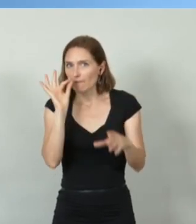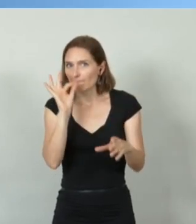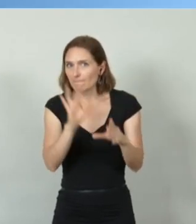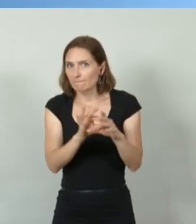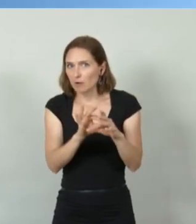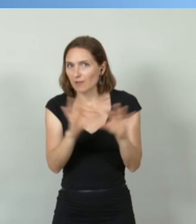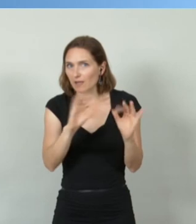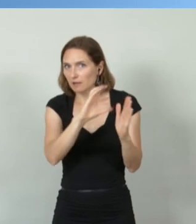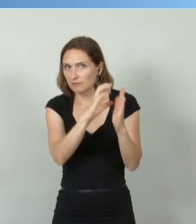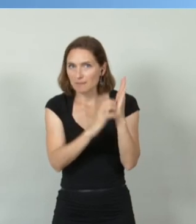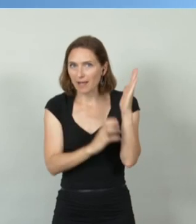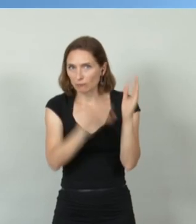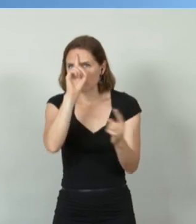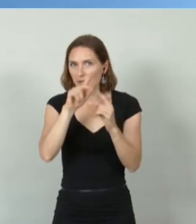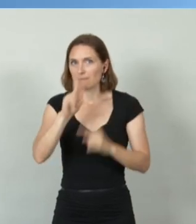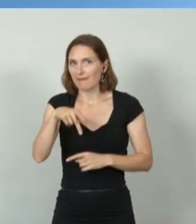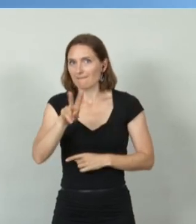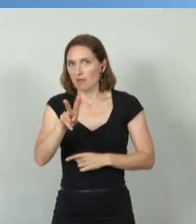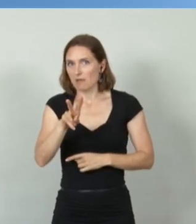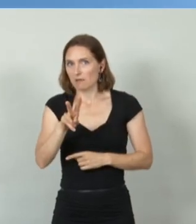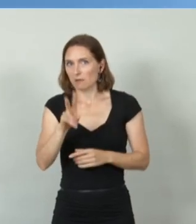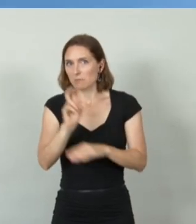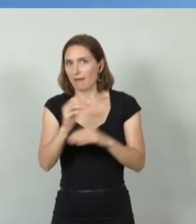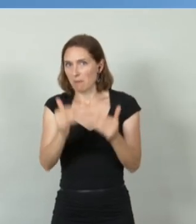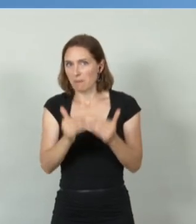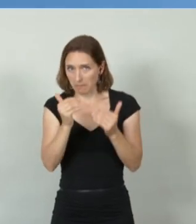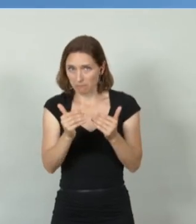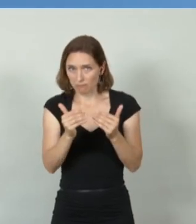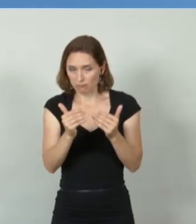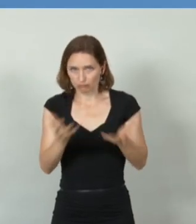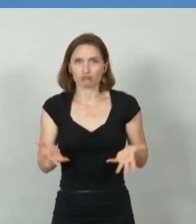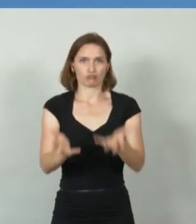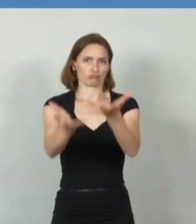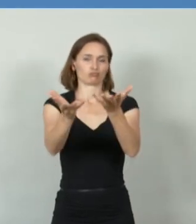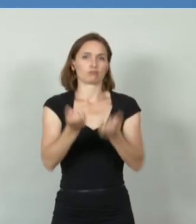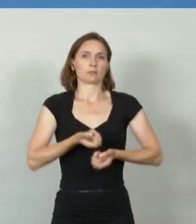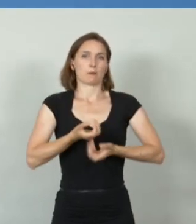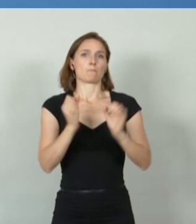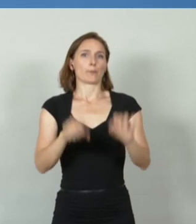sur le procès-verbal qui est donc n'est pas modifié vous avez la parole